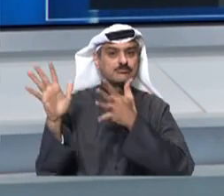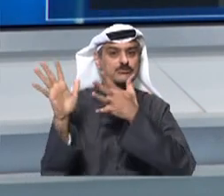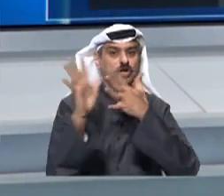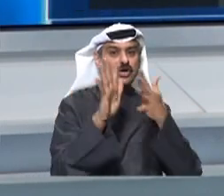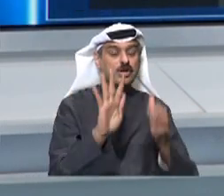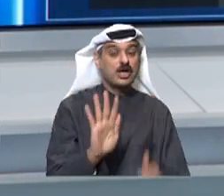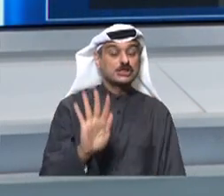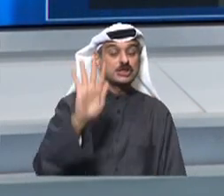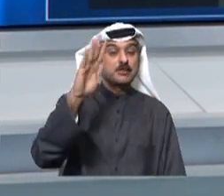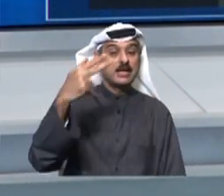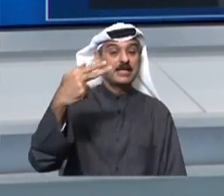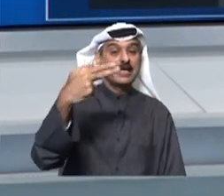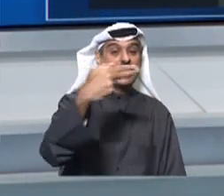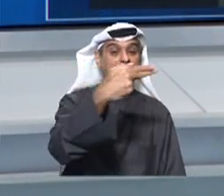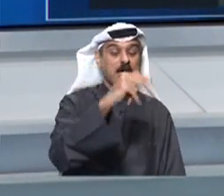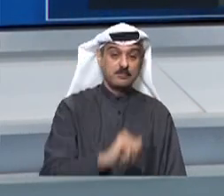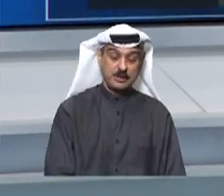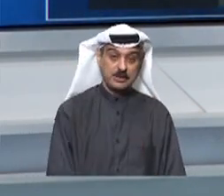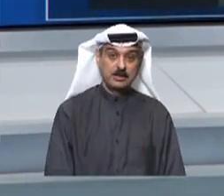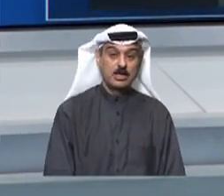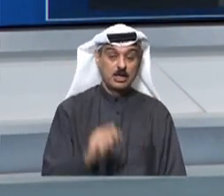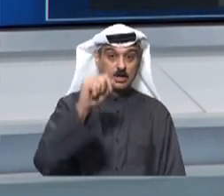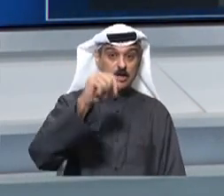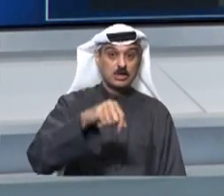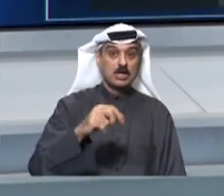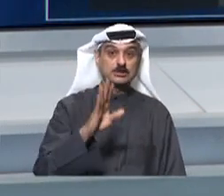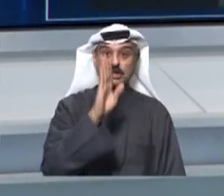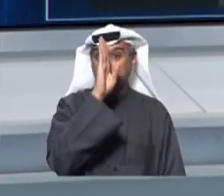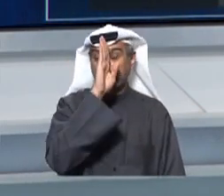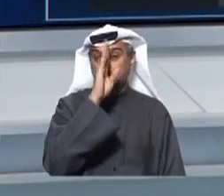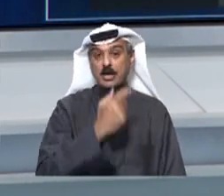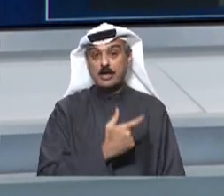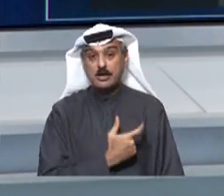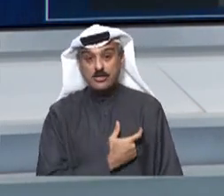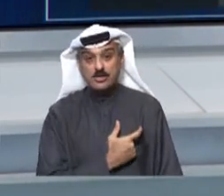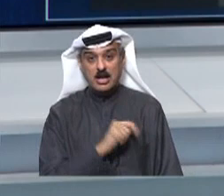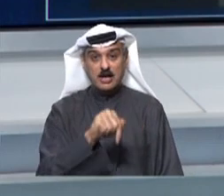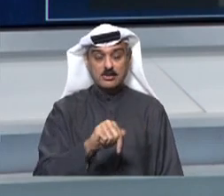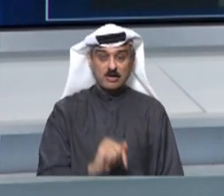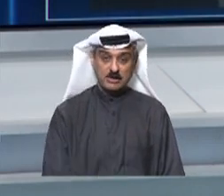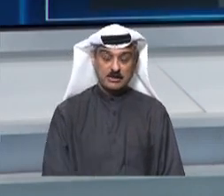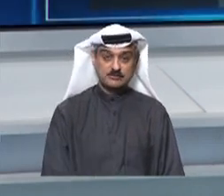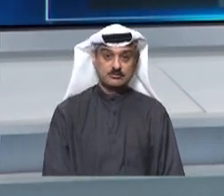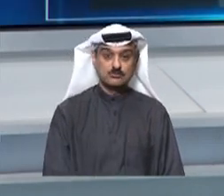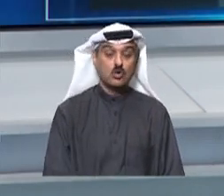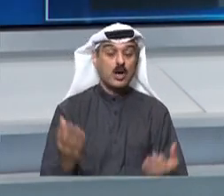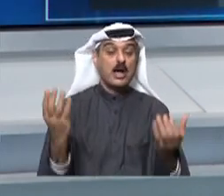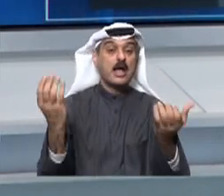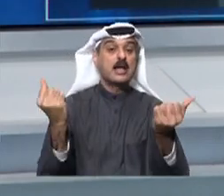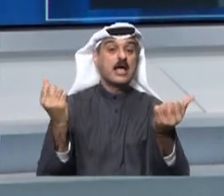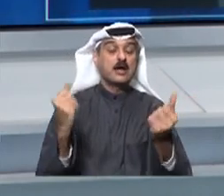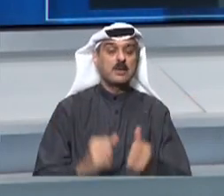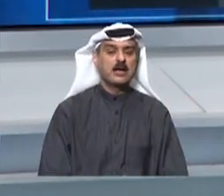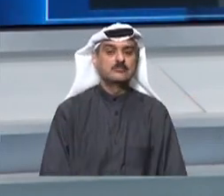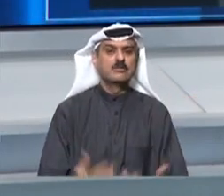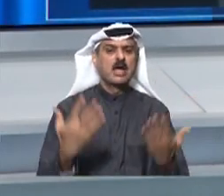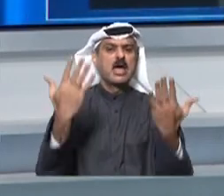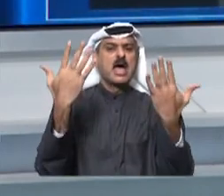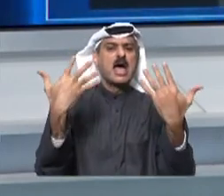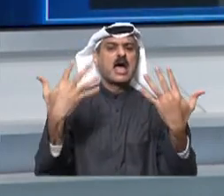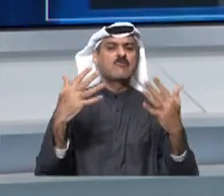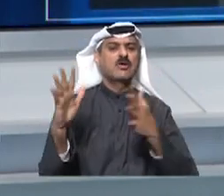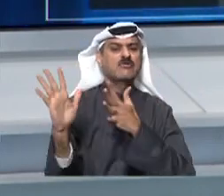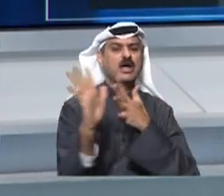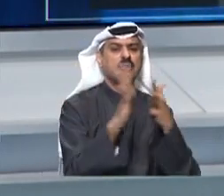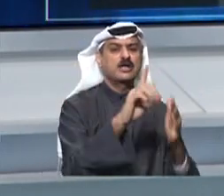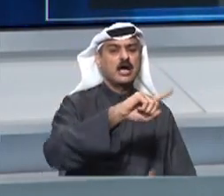رياح شمالية غربية، وراح تكون ملحوظة أكثر في يوم الأثنين والثلاثة، وكذلك في يوم الأربعاء خفيفة إلى معتدلة السرعة